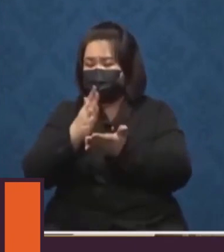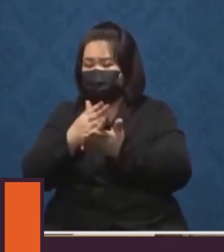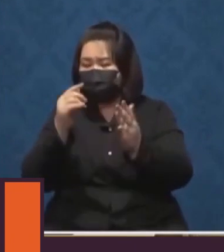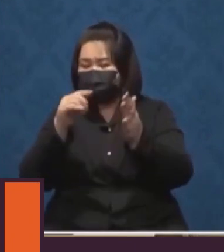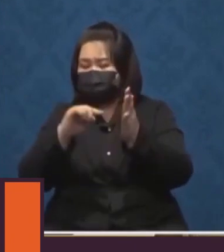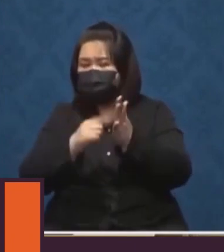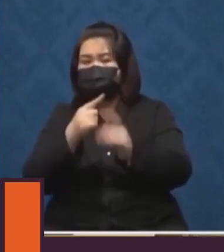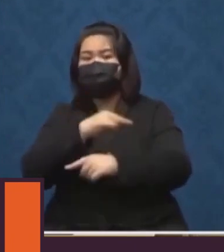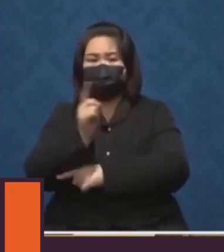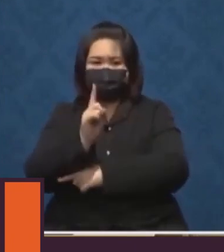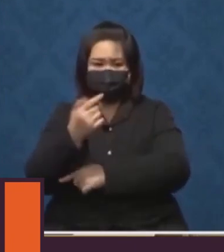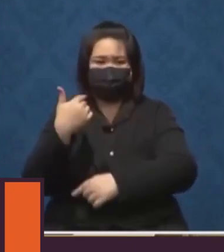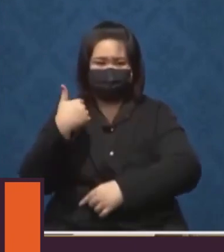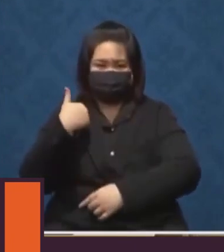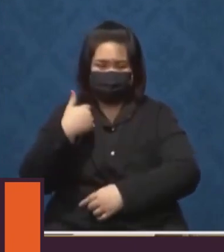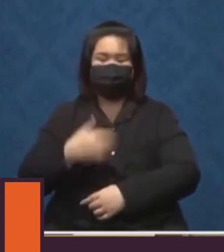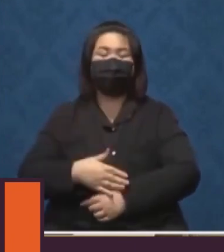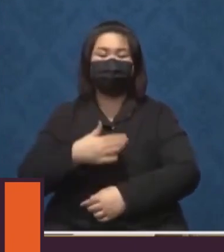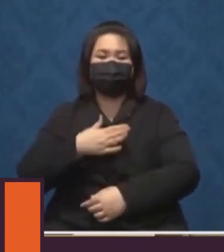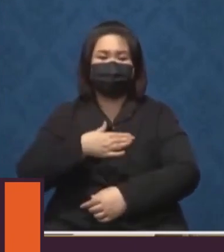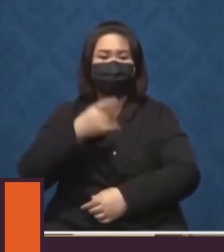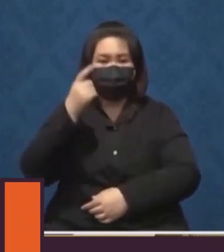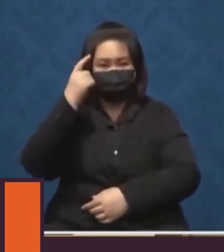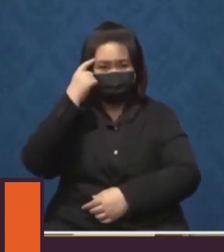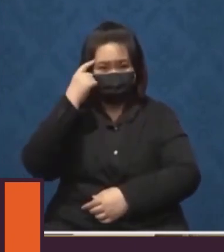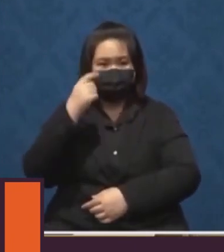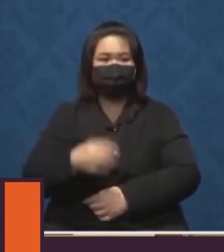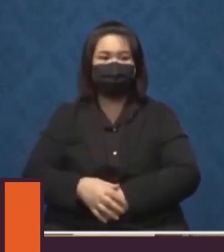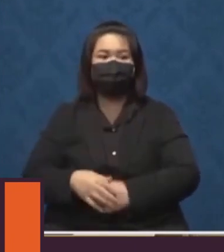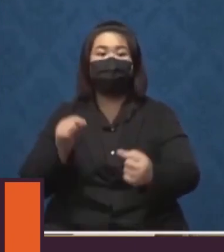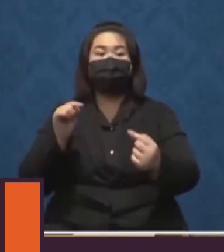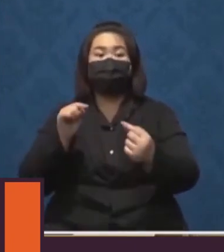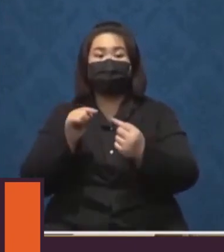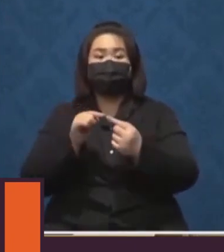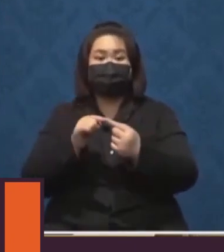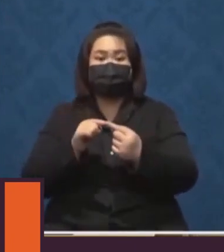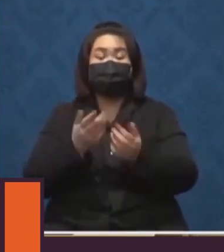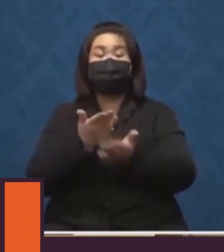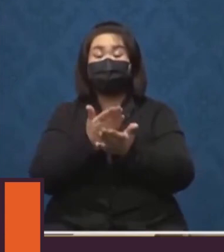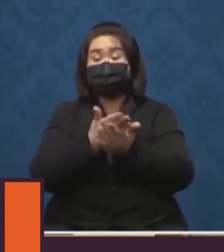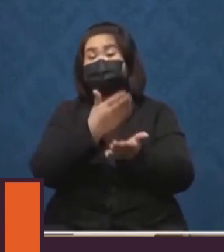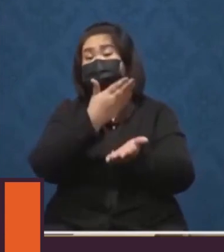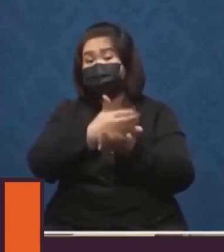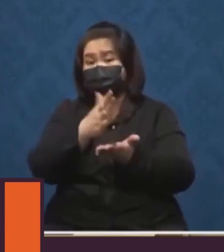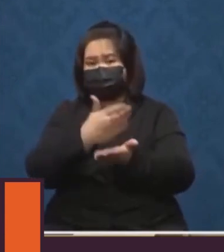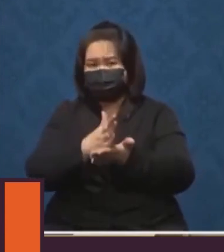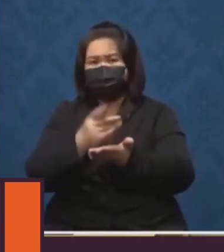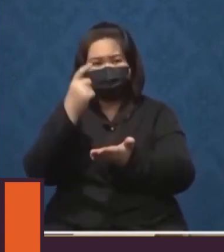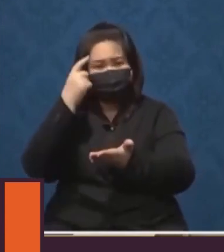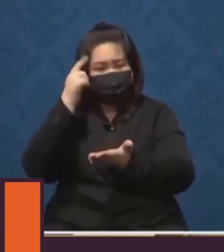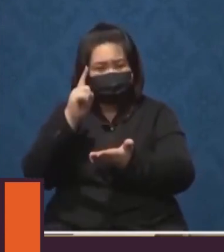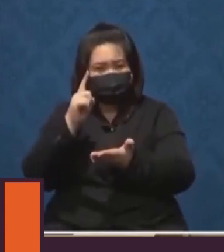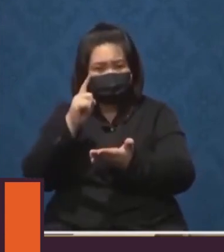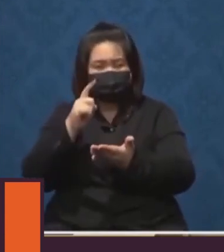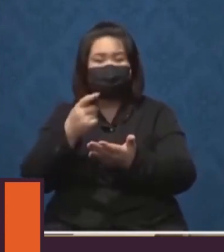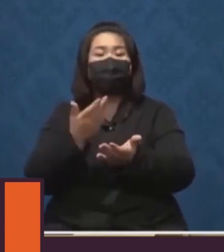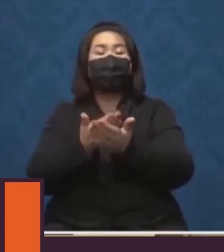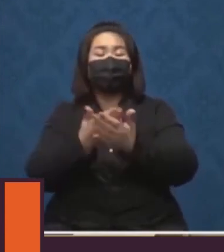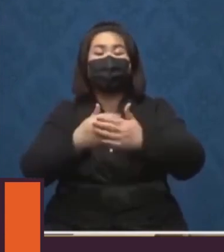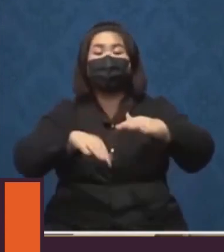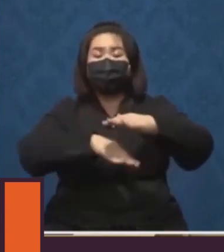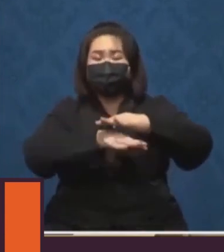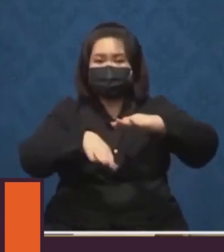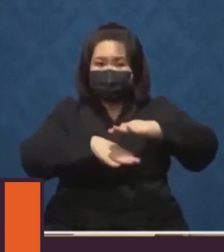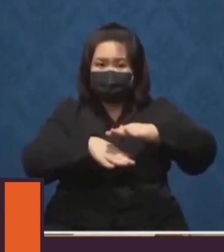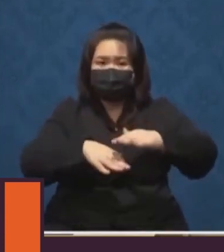ดังนั้นผมจึงเห็นว่าการชำระเงินคืนกองทุนควรจะต้องคำนึงถึงฐานรายได้และค่าใช้จ่ายโด